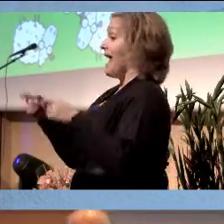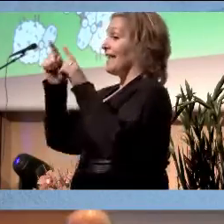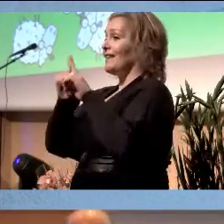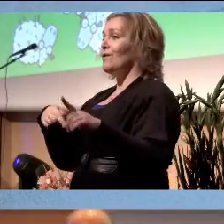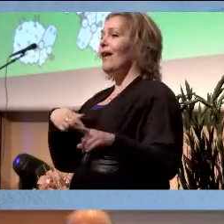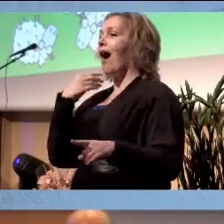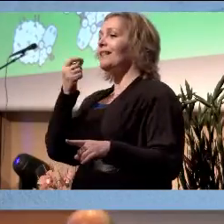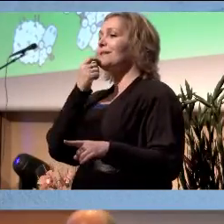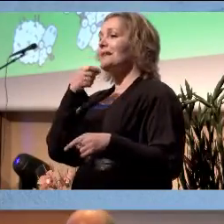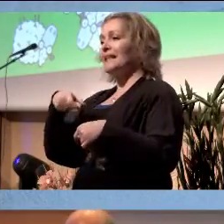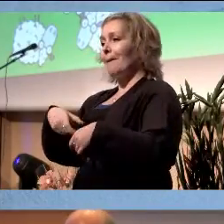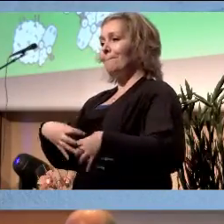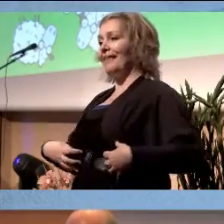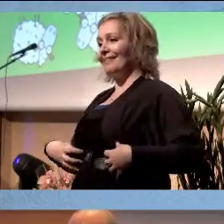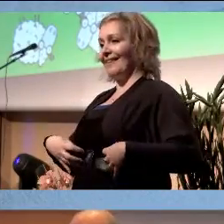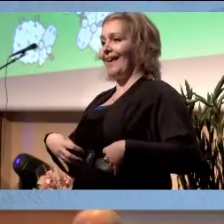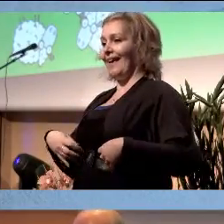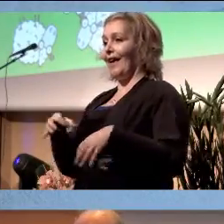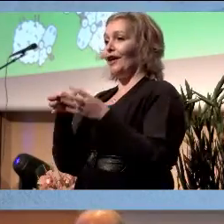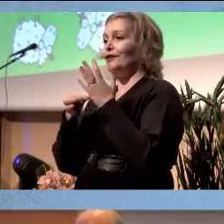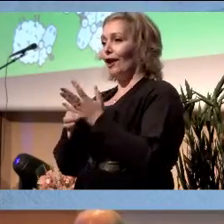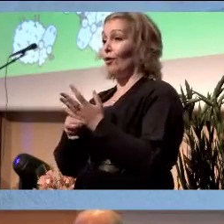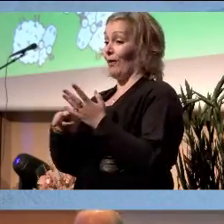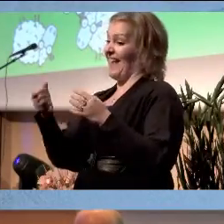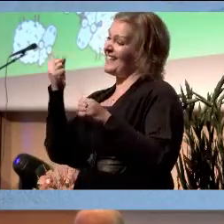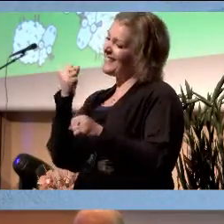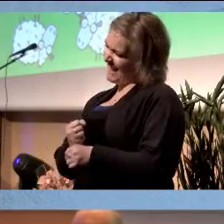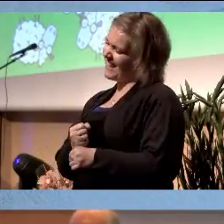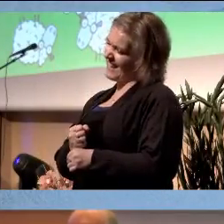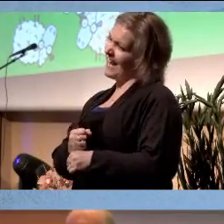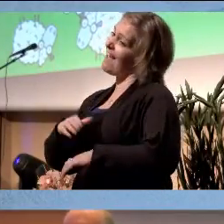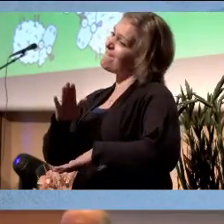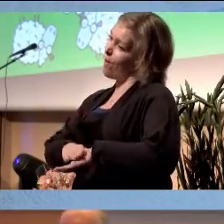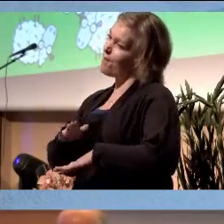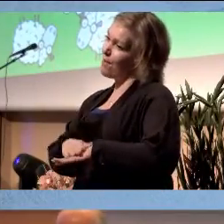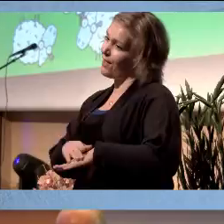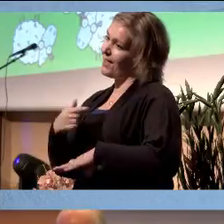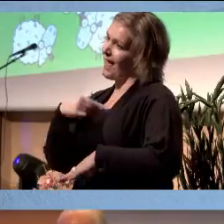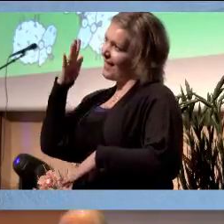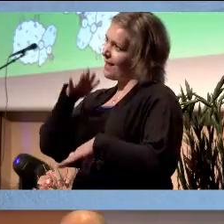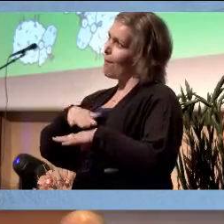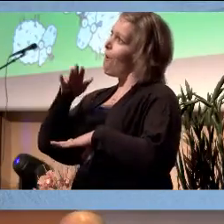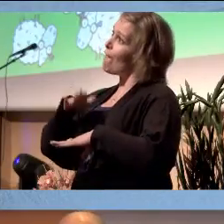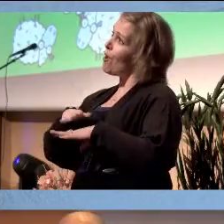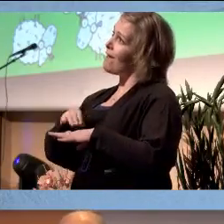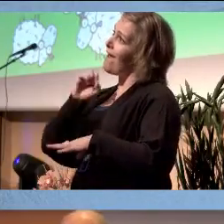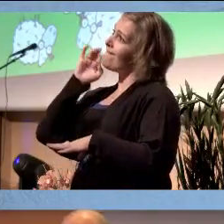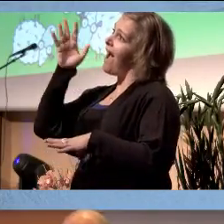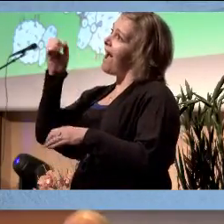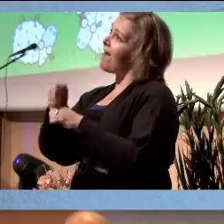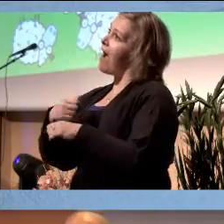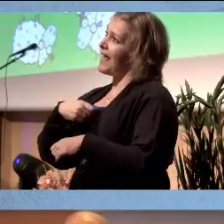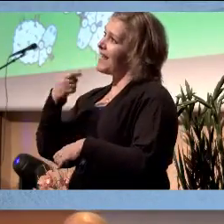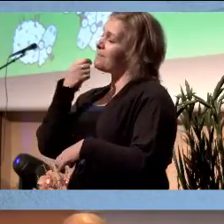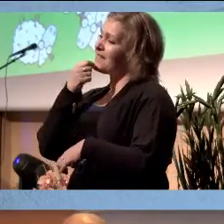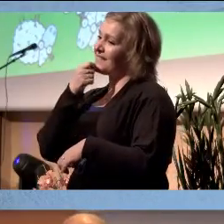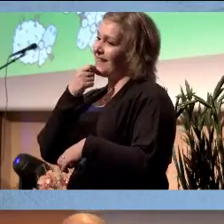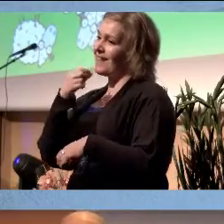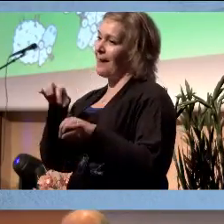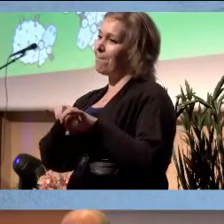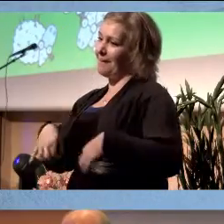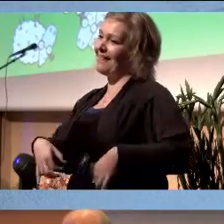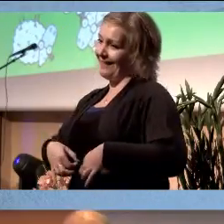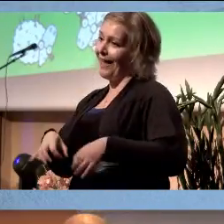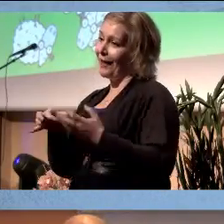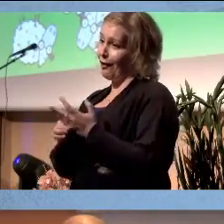så spiser jeg av og til pinnekjøtt, og det er skikkelig forebygging. Jeg tenker faktisk på forebygging hver gang jeg spiser pinnekjøtt. Det er ikke særlig sunt, men det